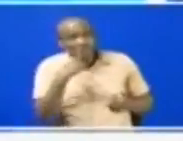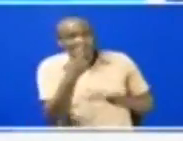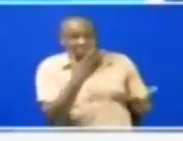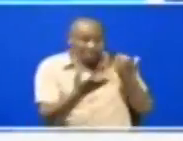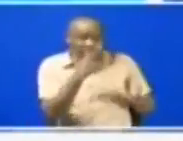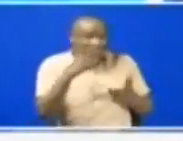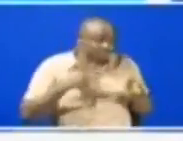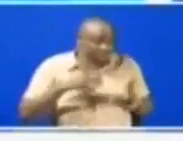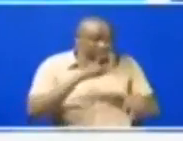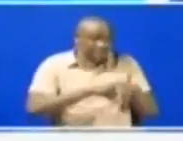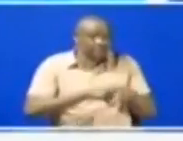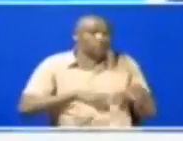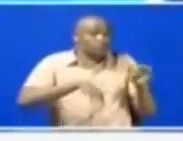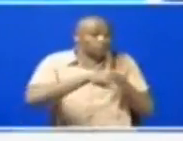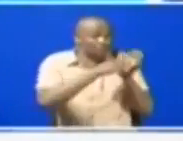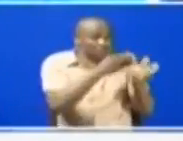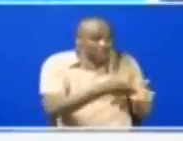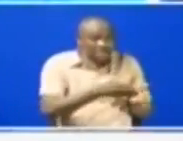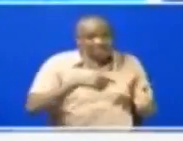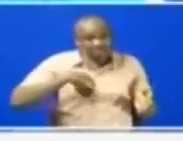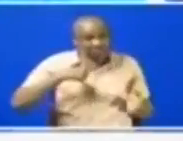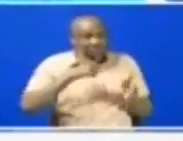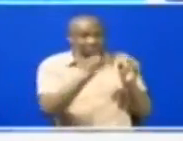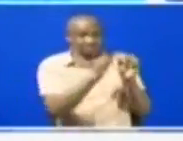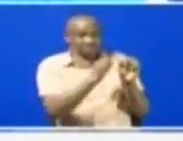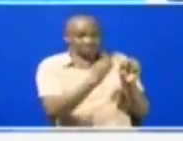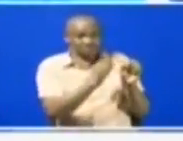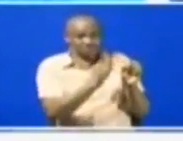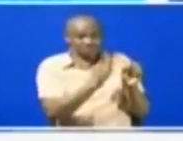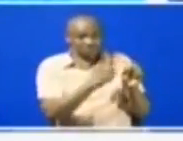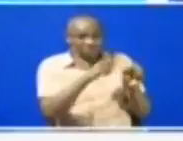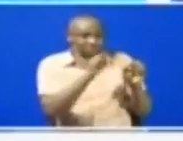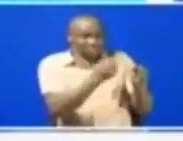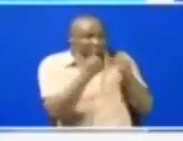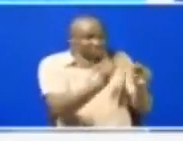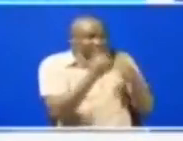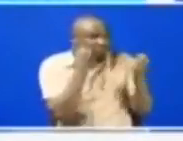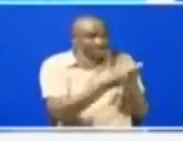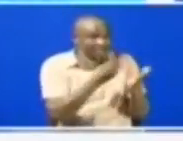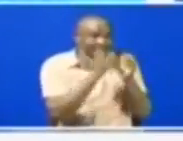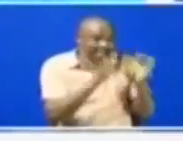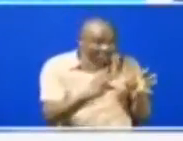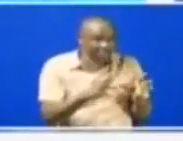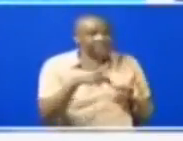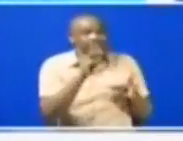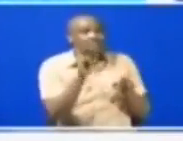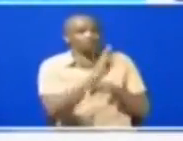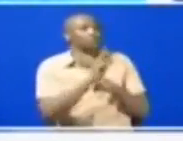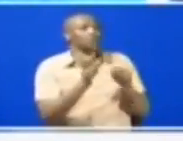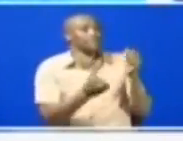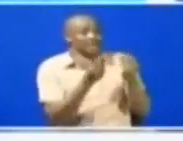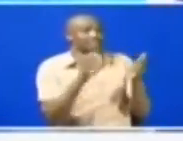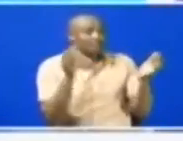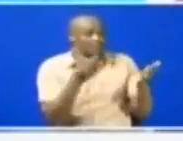pengine watu wanapokuwa wakicheza wakati ule wanakuwa hawawezi kuwekeza, hawatumii pesa zao ipaswavyo